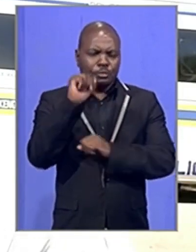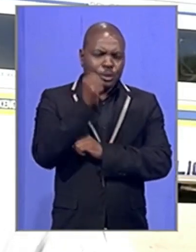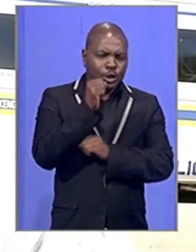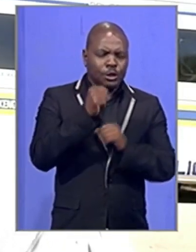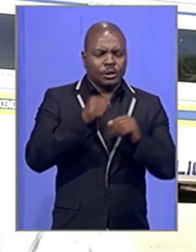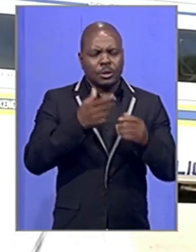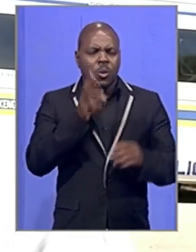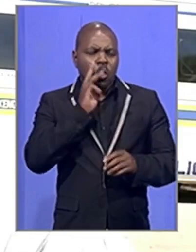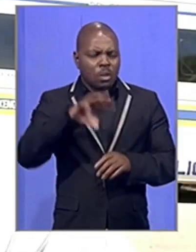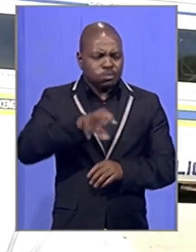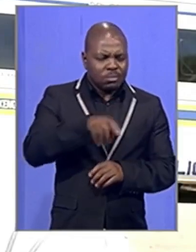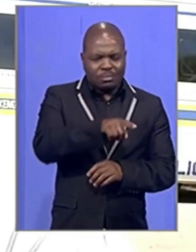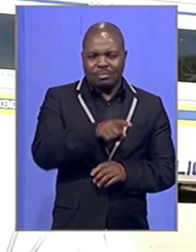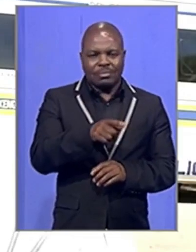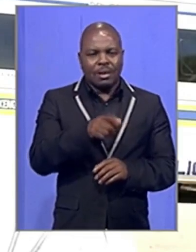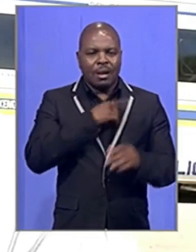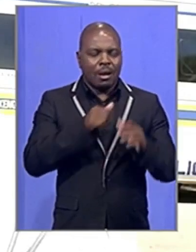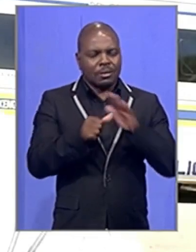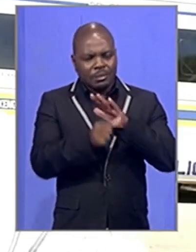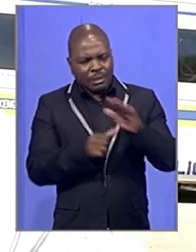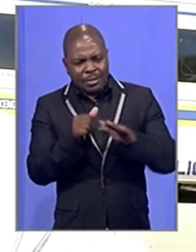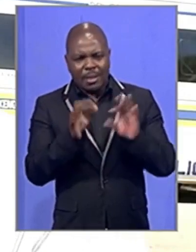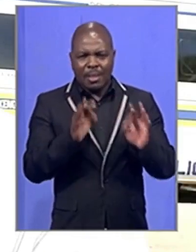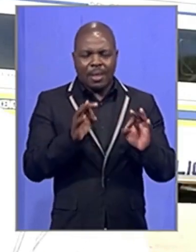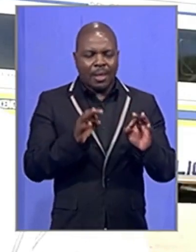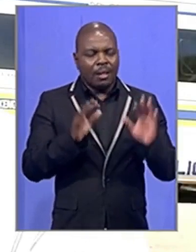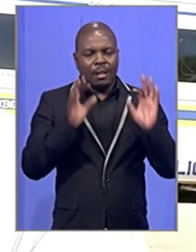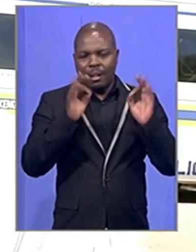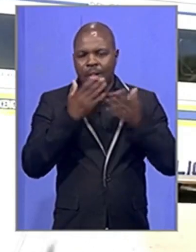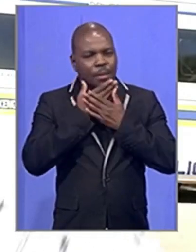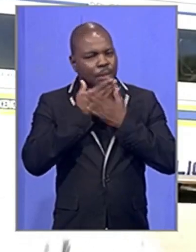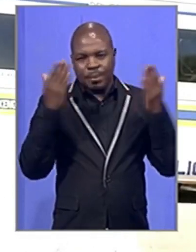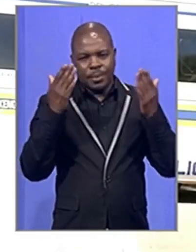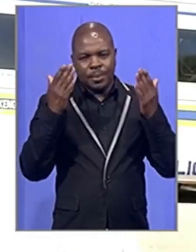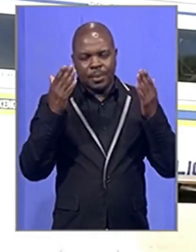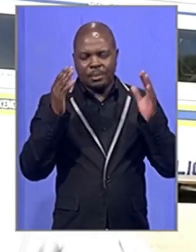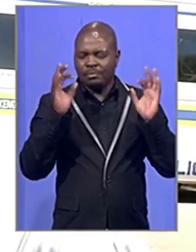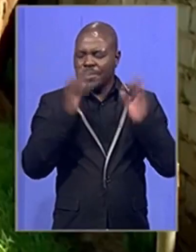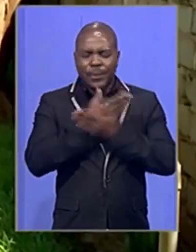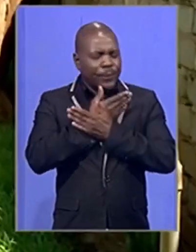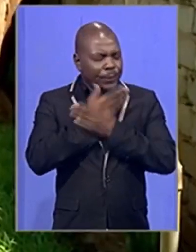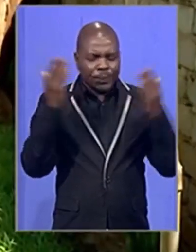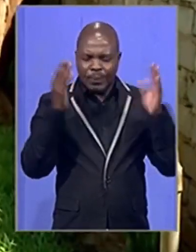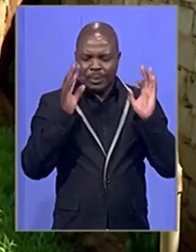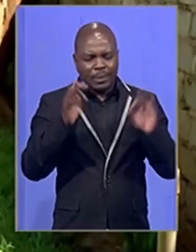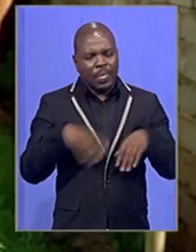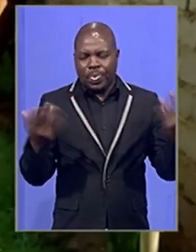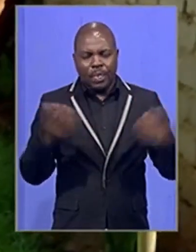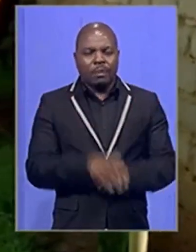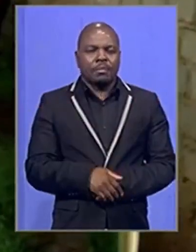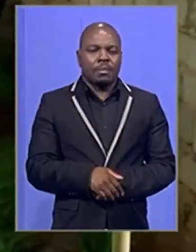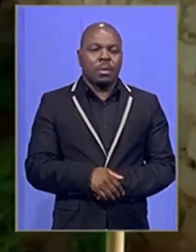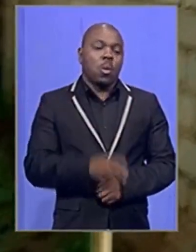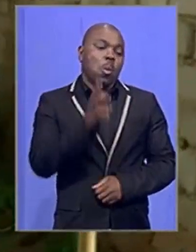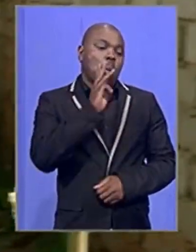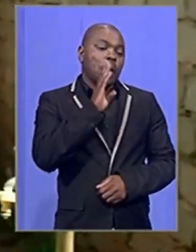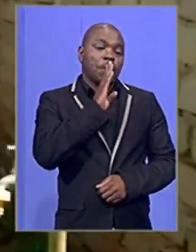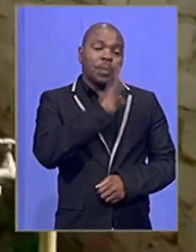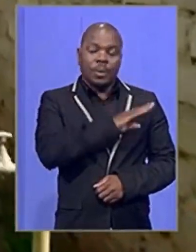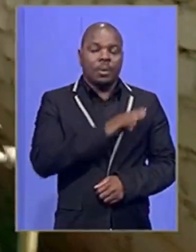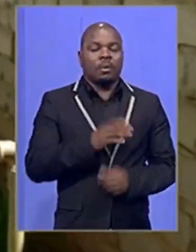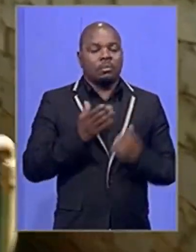jalo gore se se rang ke maintenance ga di tsamaye sentle gotlhe. Le mororo go ntse go sena metsi,